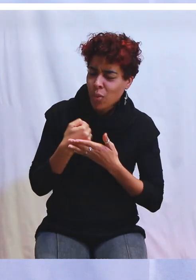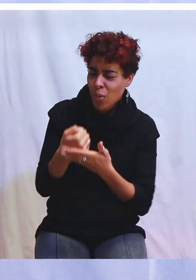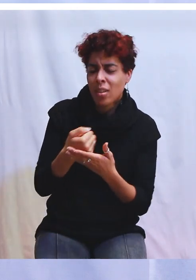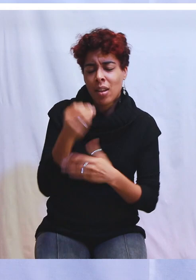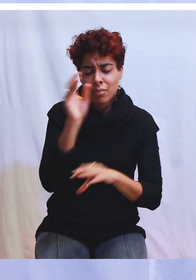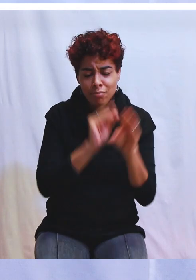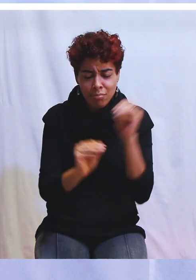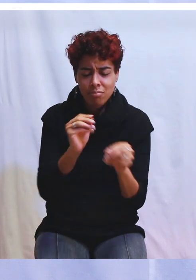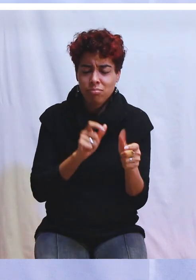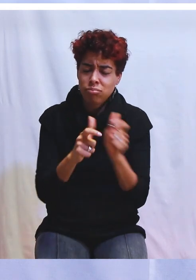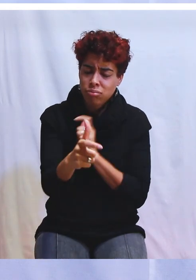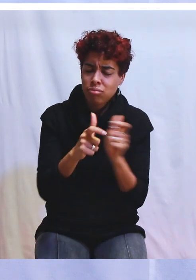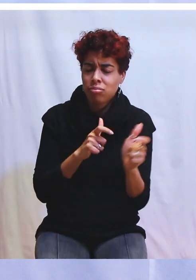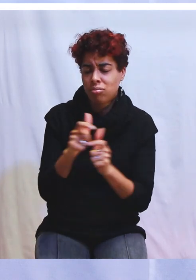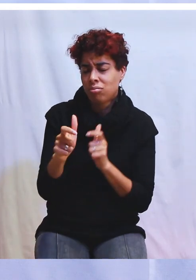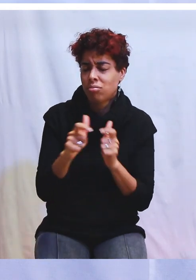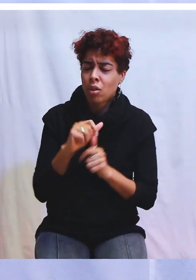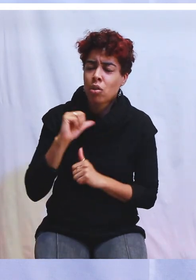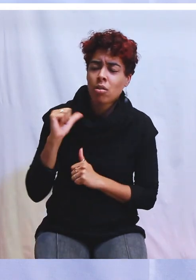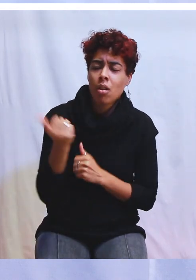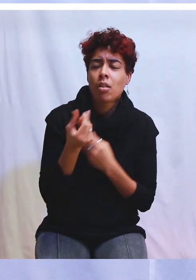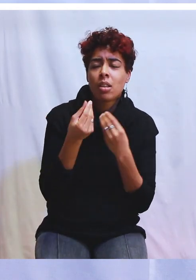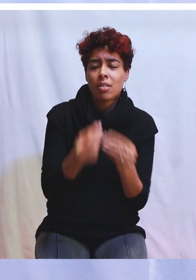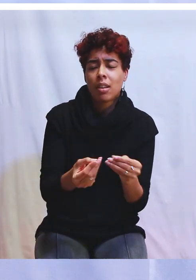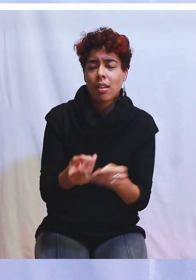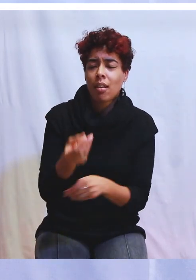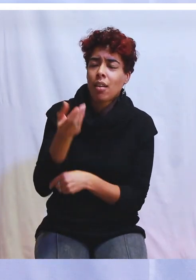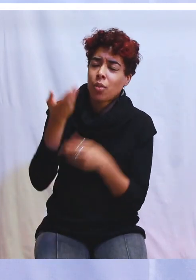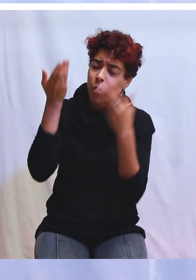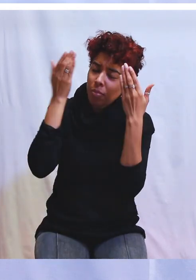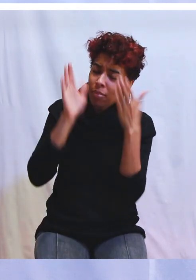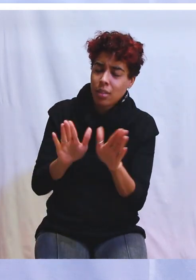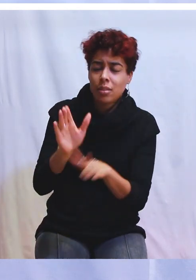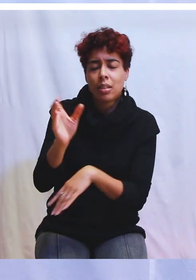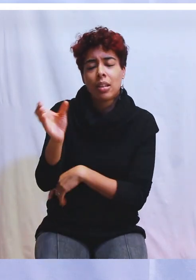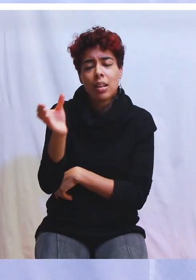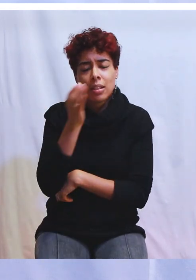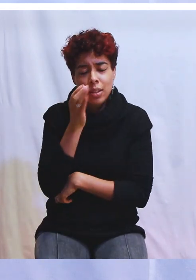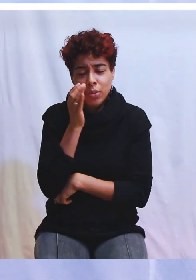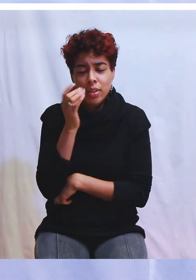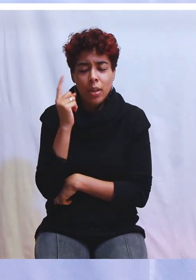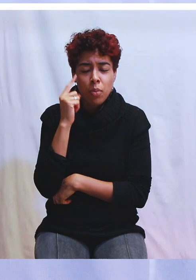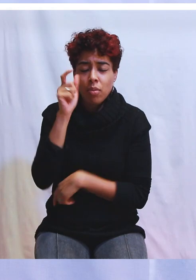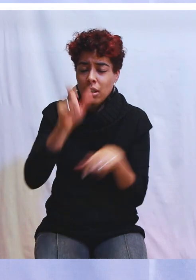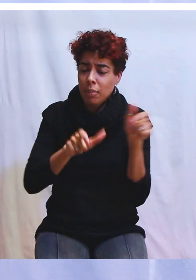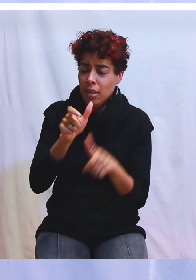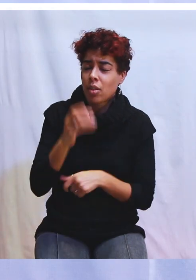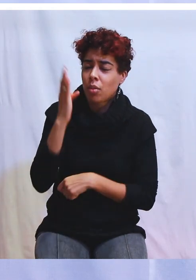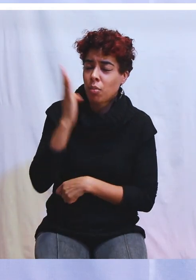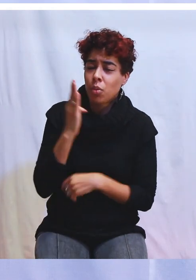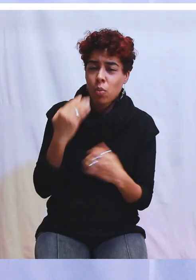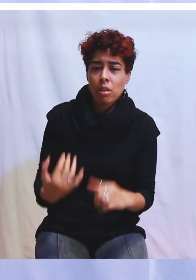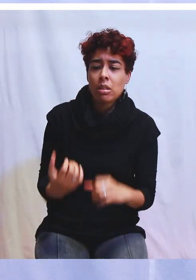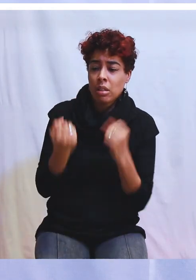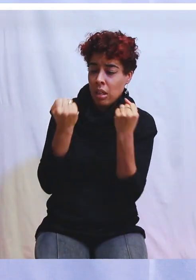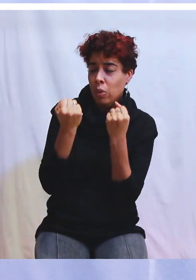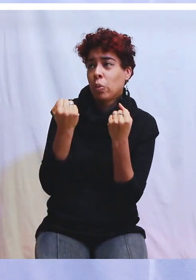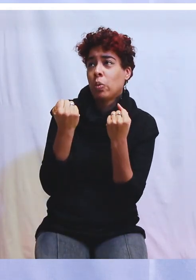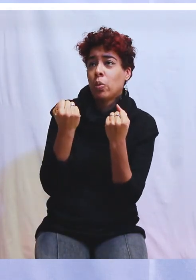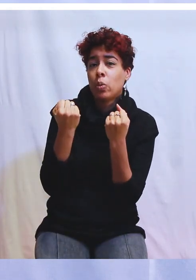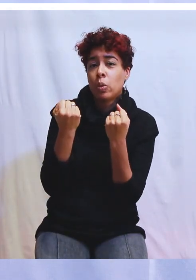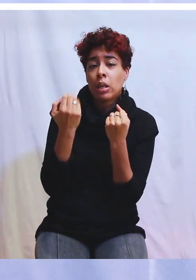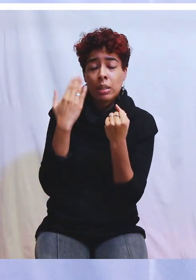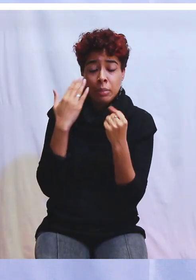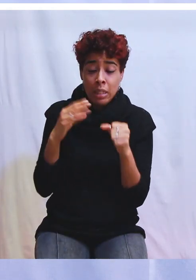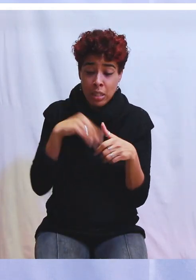notre Dieu, eh bien, de bénir, d'écouter, de prendre le temps avec ceux et celles qui ont besoin de secours, Seigneur, au milieu de nous, que ce